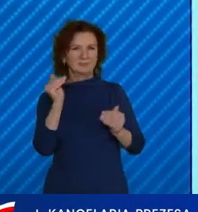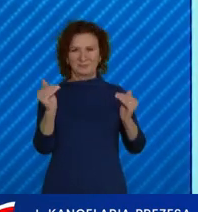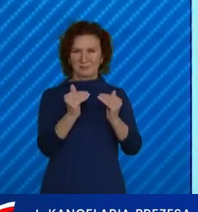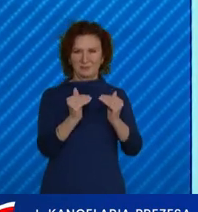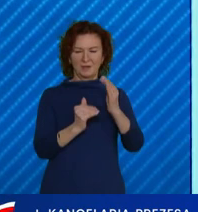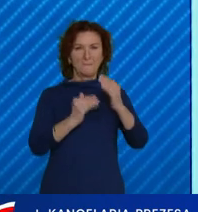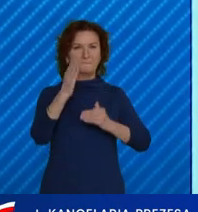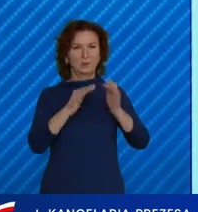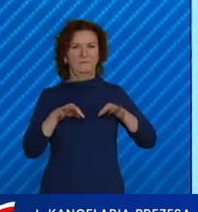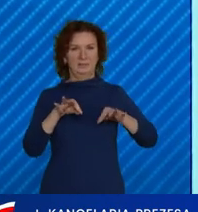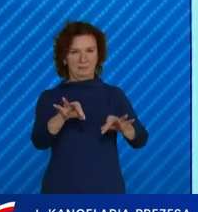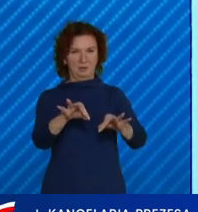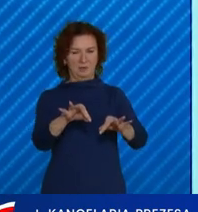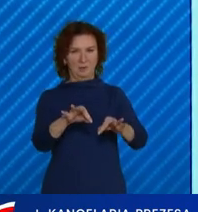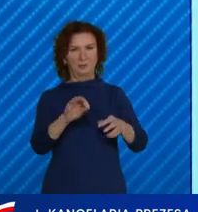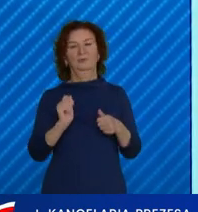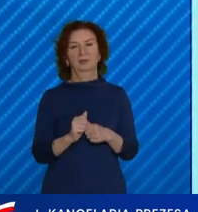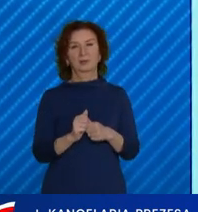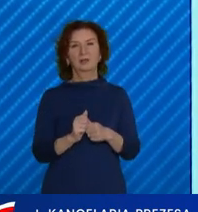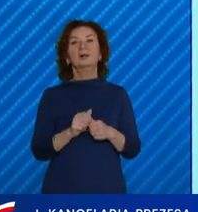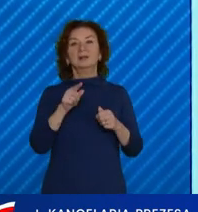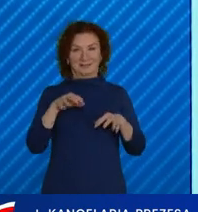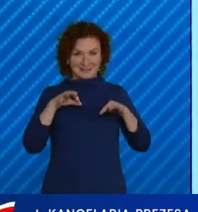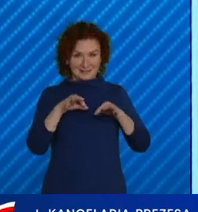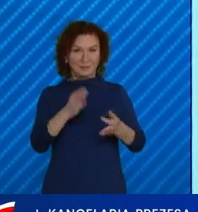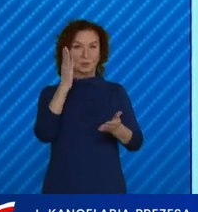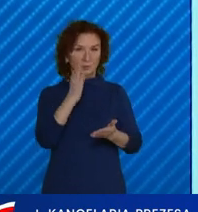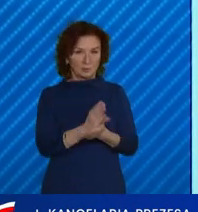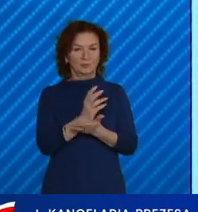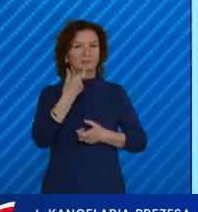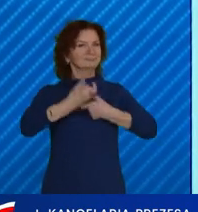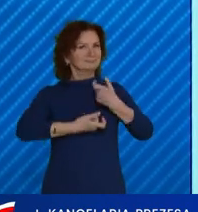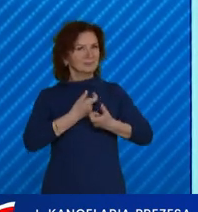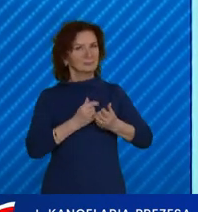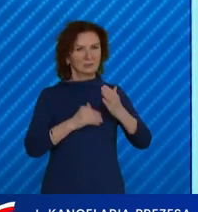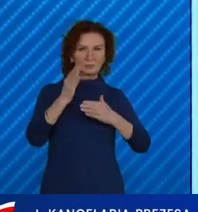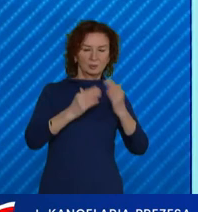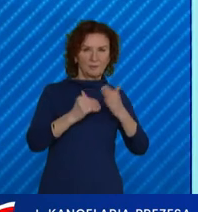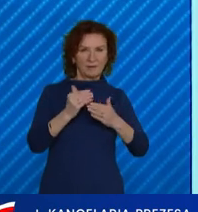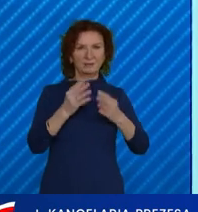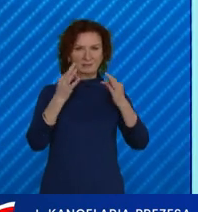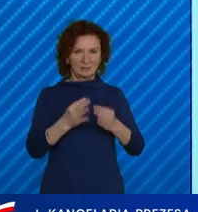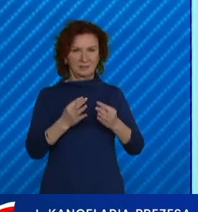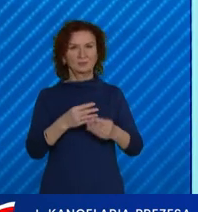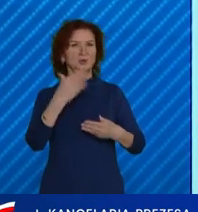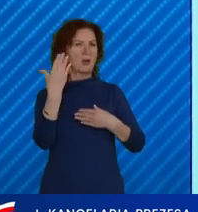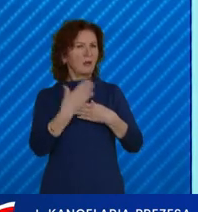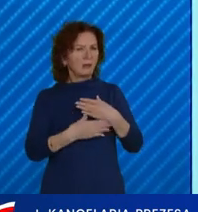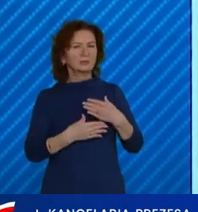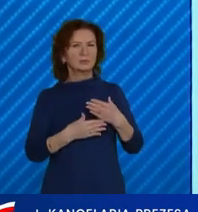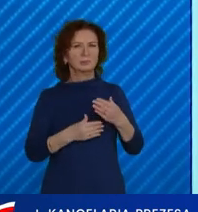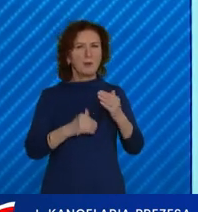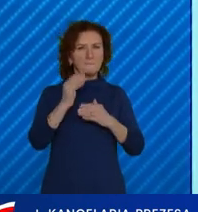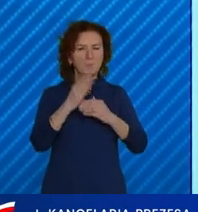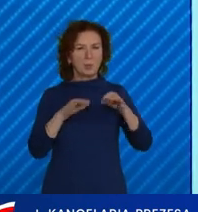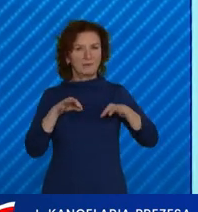zostaje zbudowany, ale trzeba nalać paliwa, żeby ruszył. I my właśnie kończymy budować samochód, prawda? Jeszcze tam poprawki